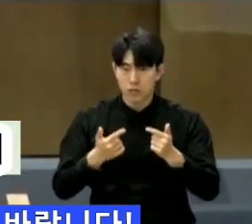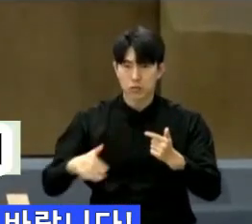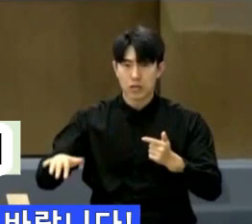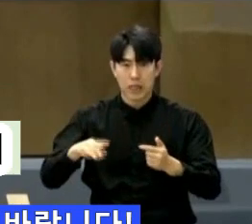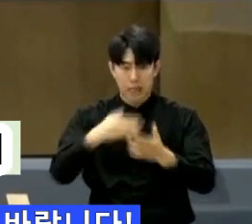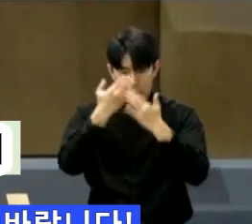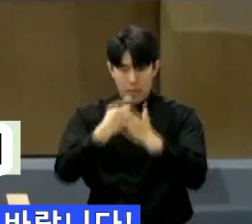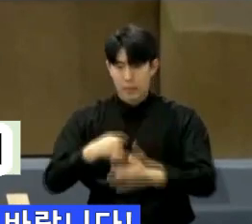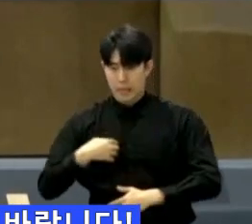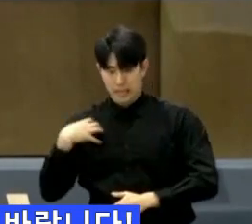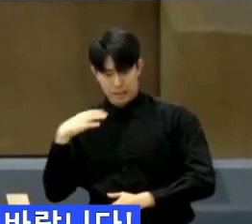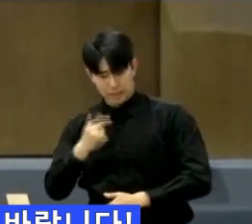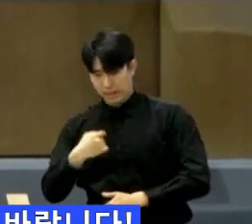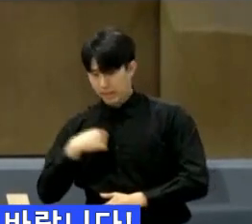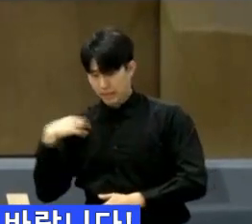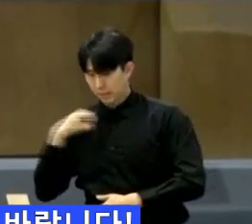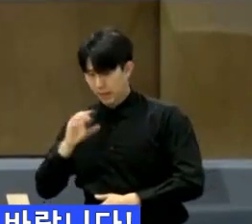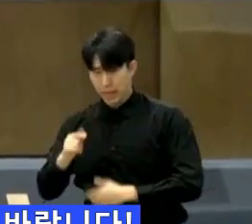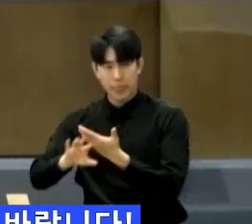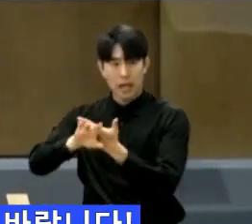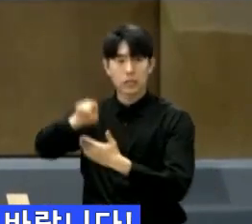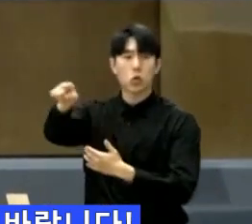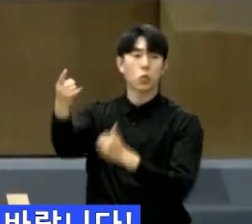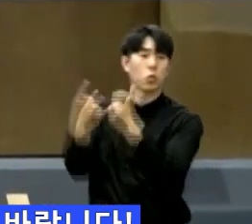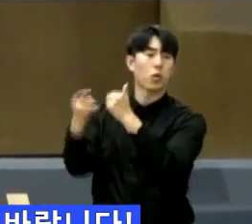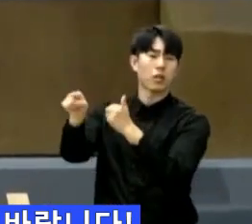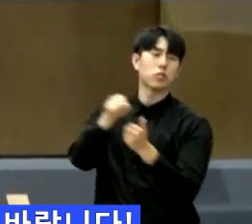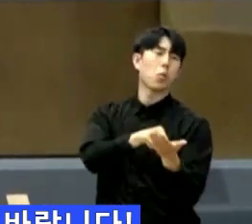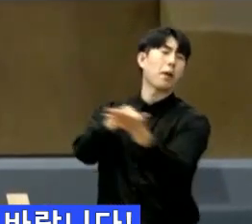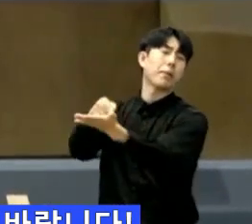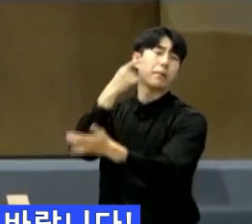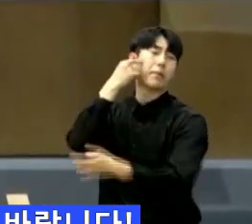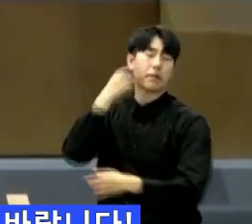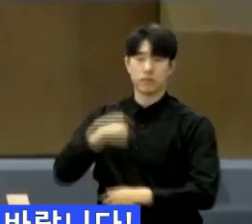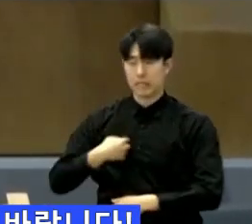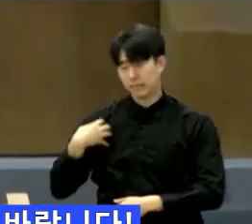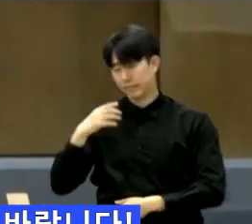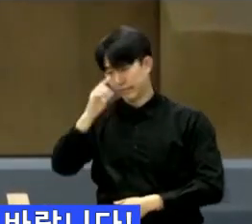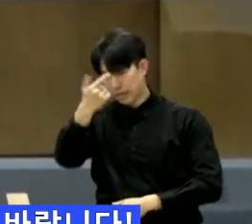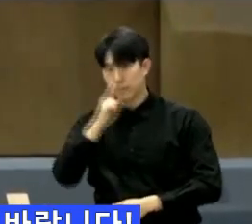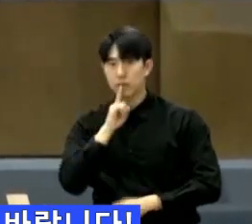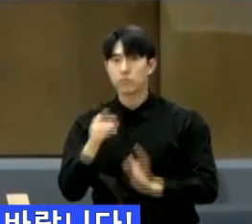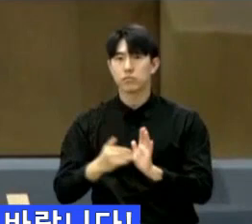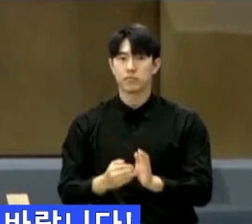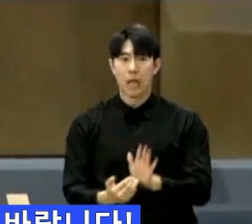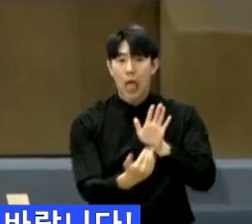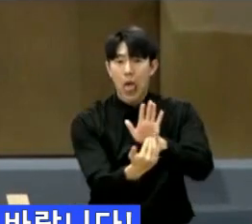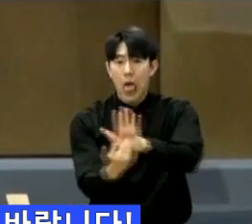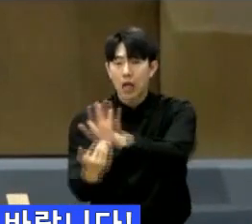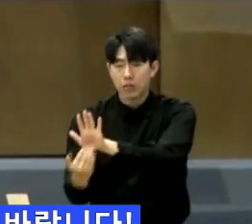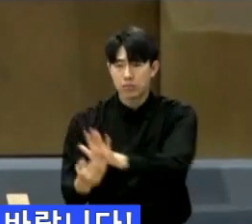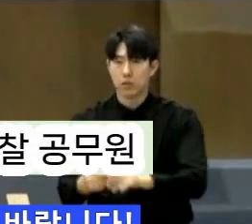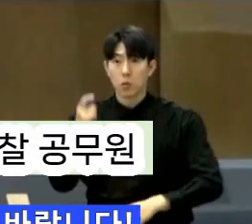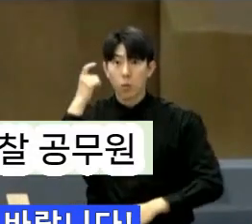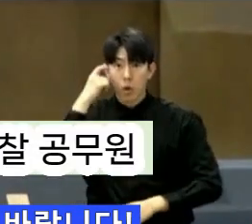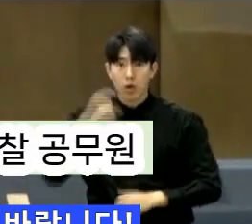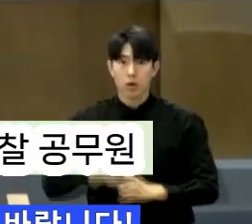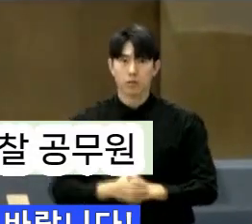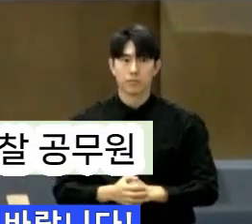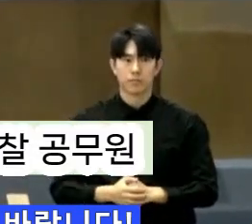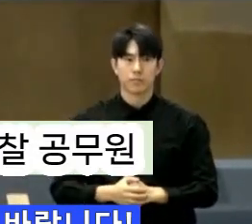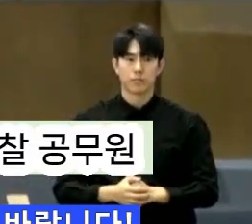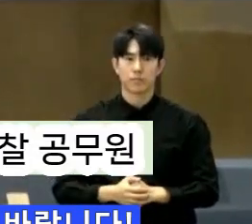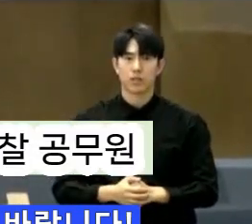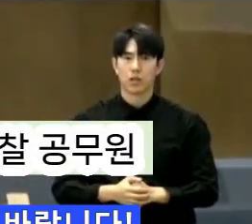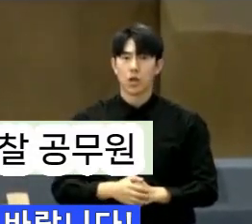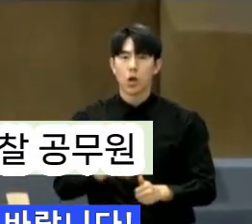자신의 소관이 아니라며 소관 상임위 배정에 난색을 표했습니다. 거부 사유도 각각 달랐습니다. 경기도교육청 특성화고 업무를